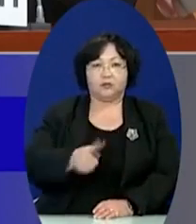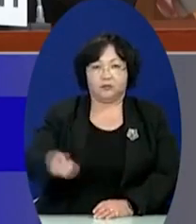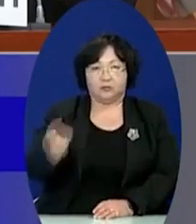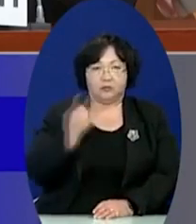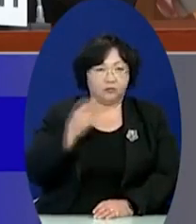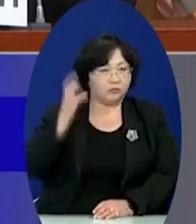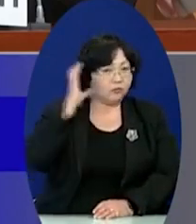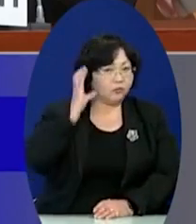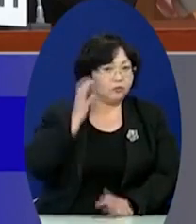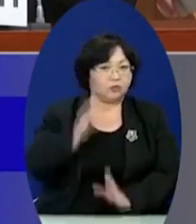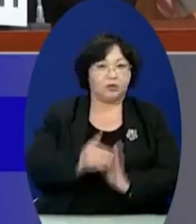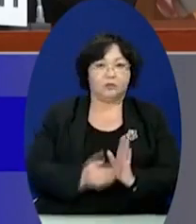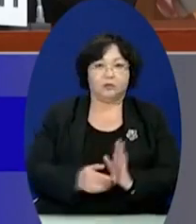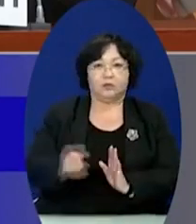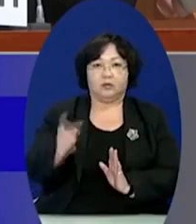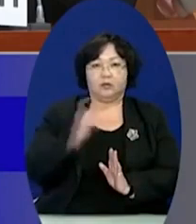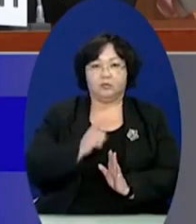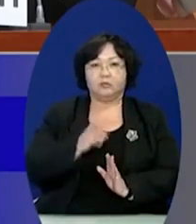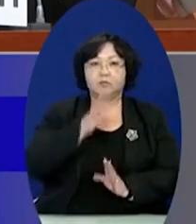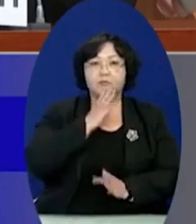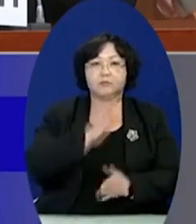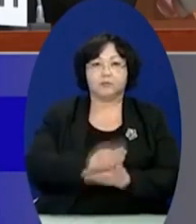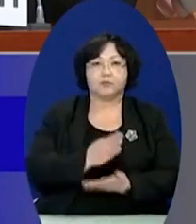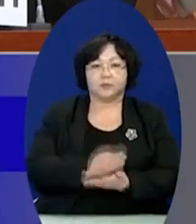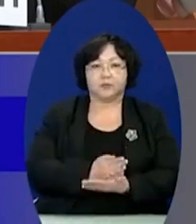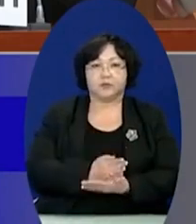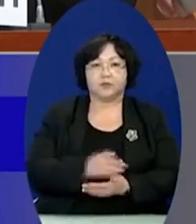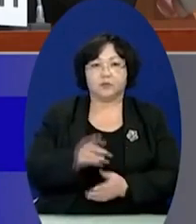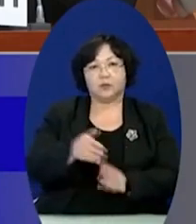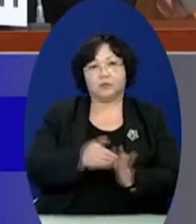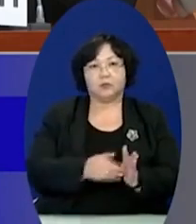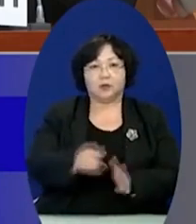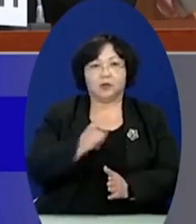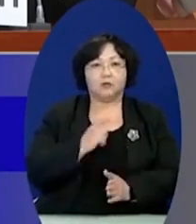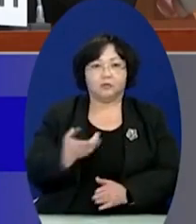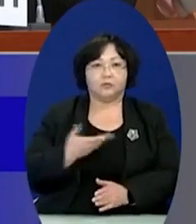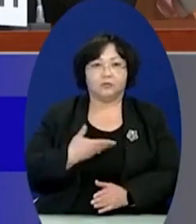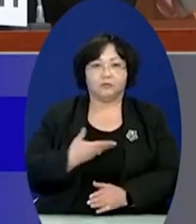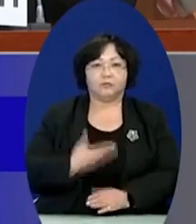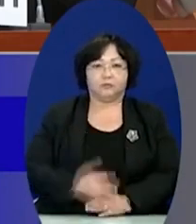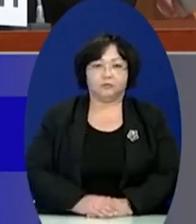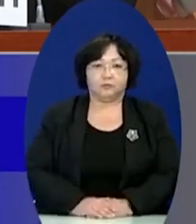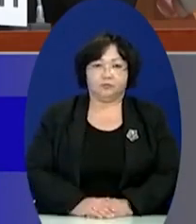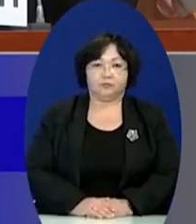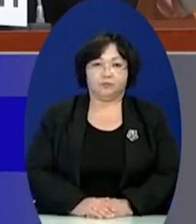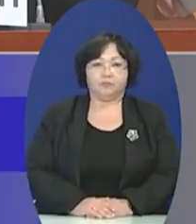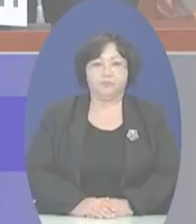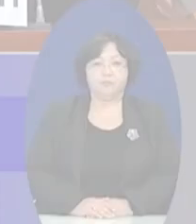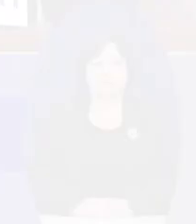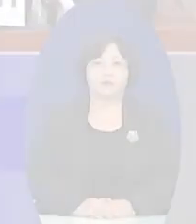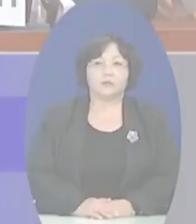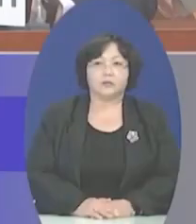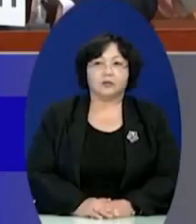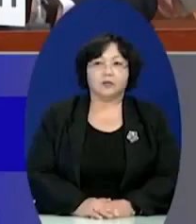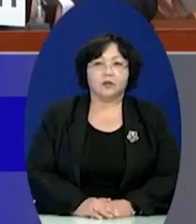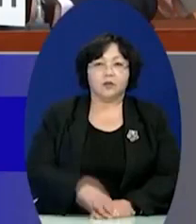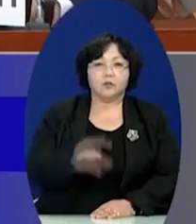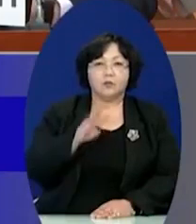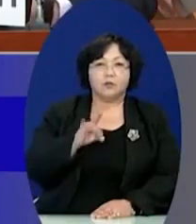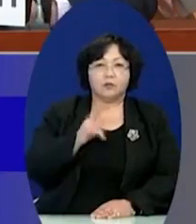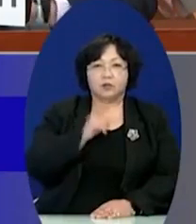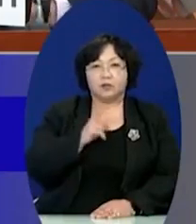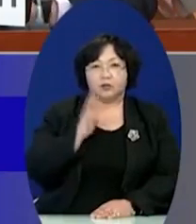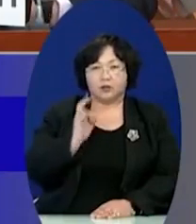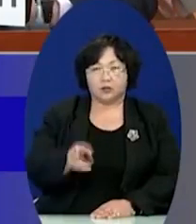тайлбар асууя гэж байгаа. Та энэ дээр ямар тайлбар өгөх вэ? 11 номерын микрофон. Modern